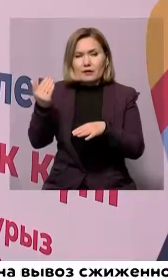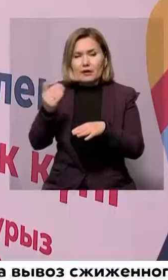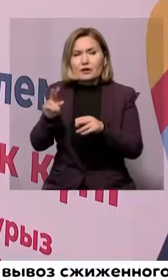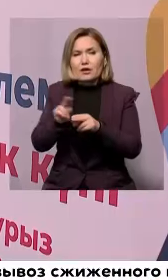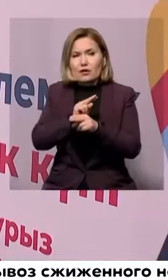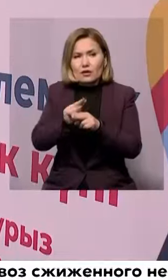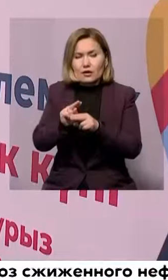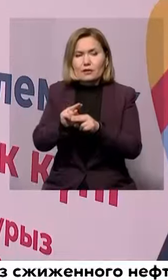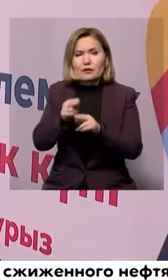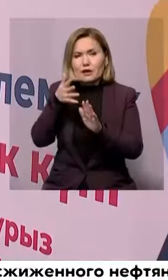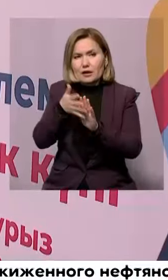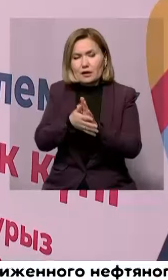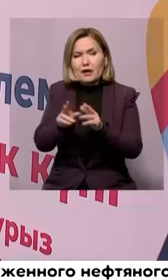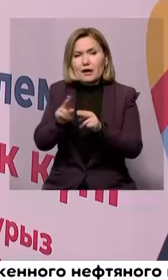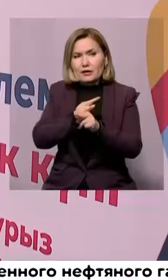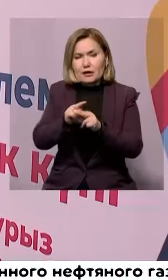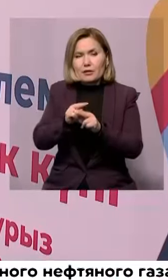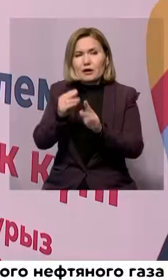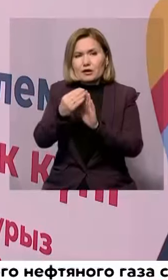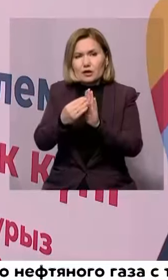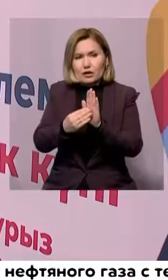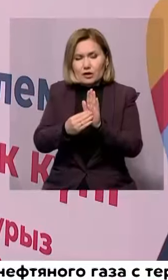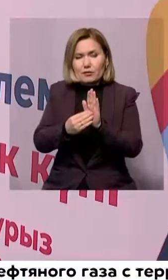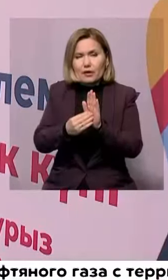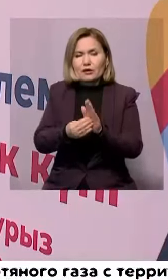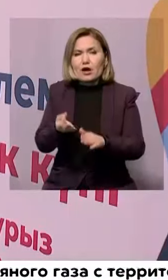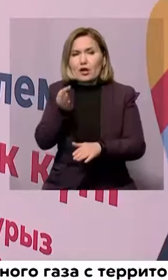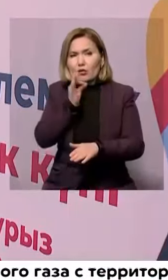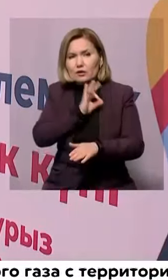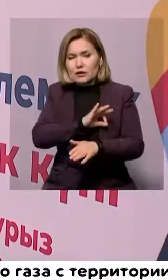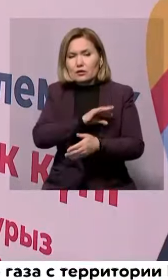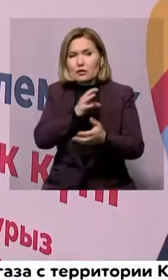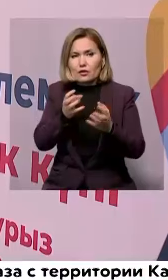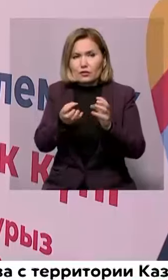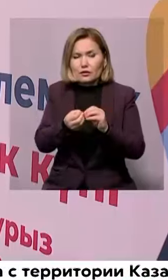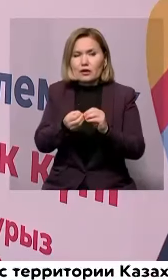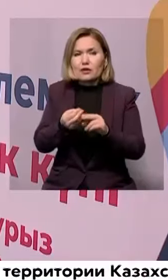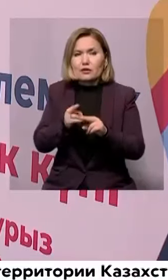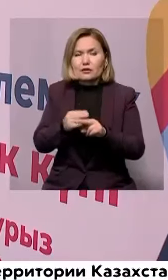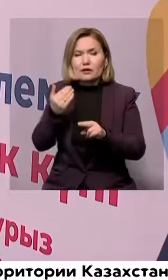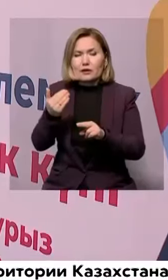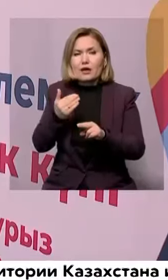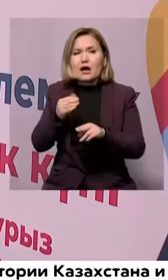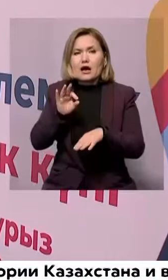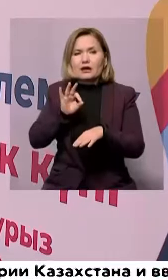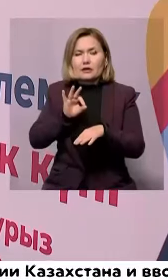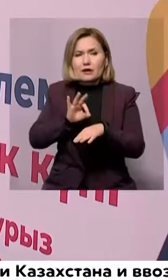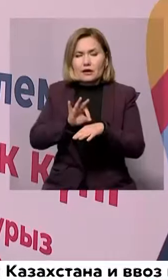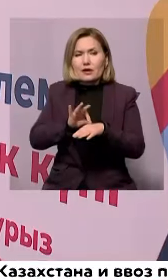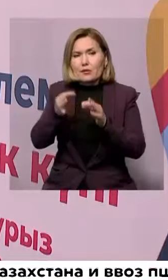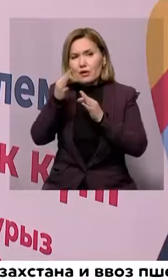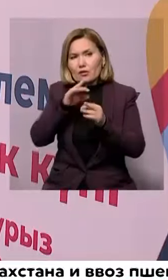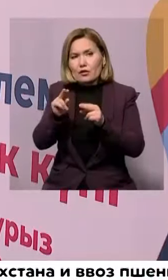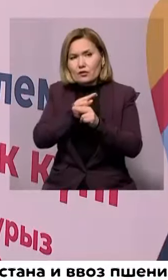терапиялық жаңа стратегиялық емдер қолданылуда, ондай дәрі-дәрмектер шығуда.